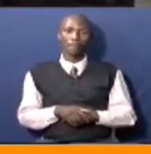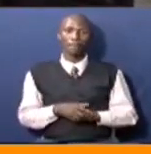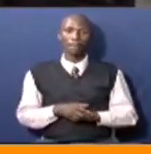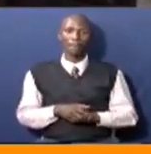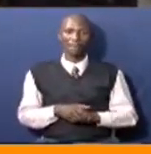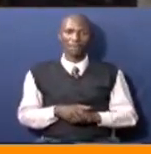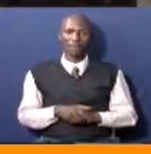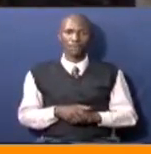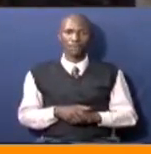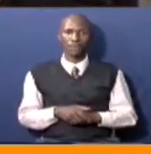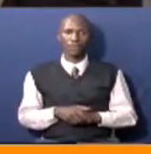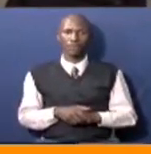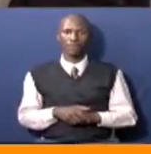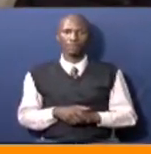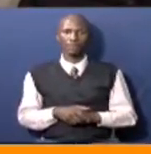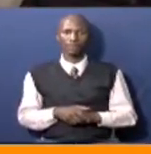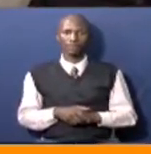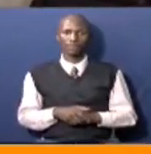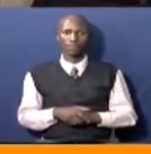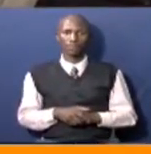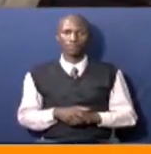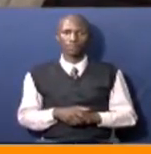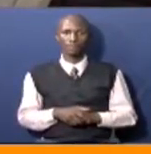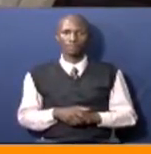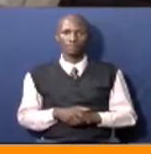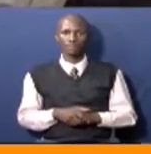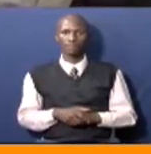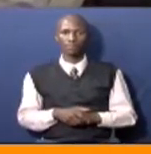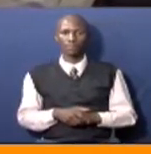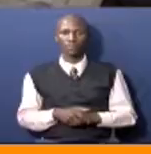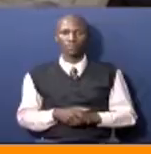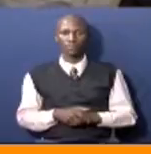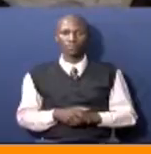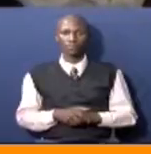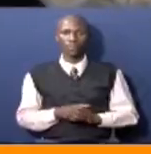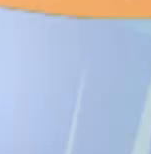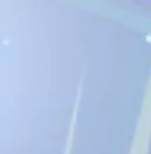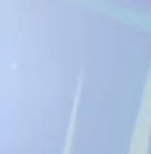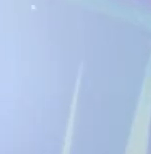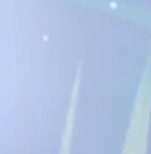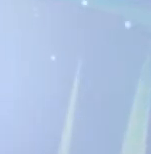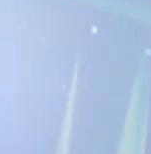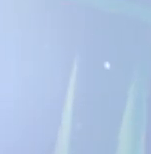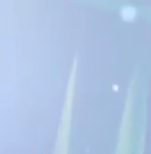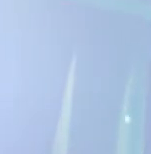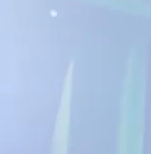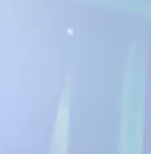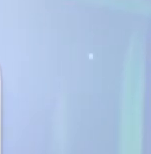Mumo TV kumava usinu wa Masaku. Nita wa Kennedy wa Muthooka.